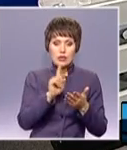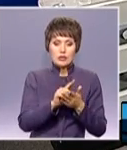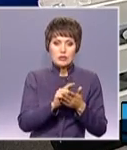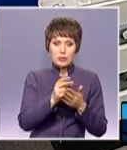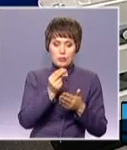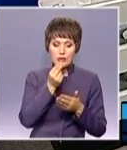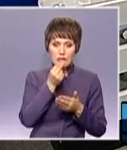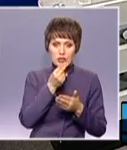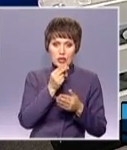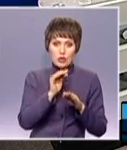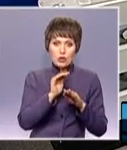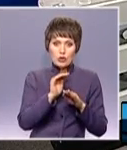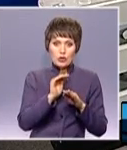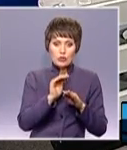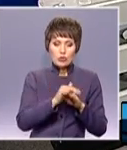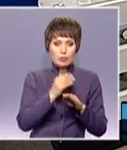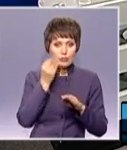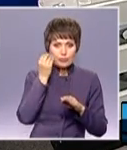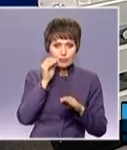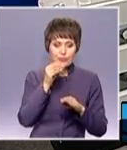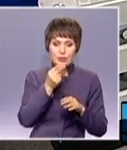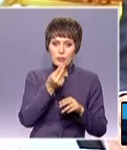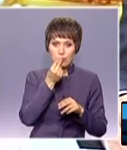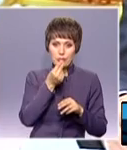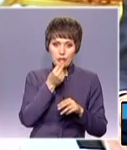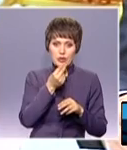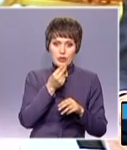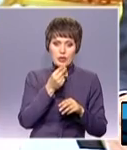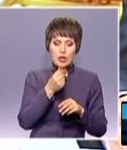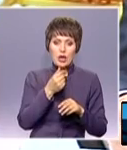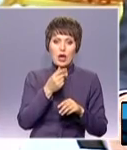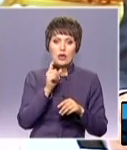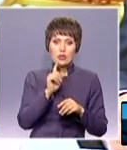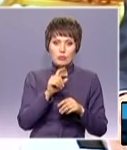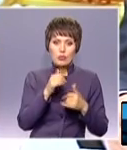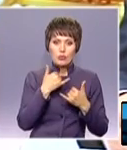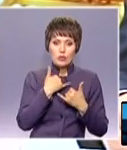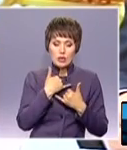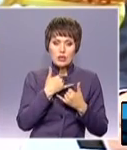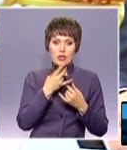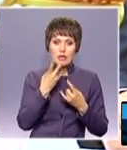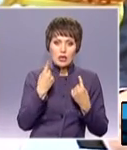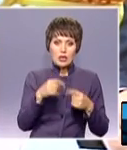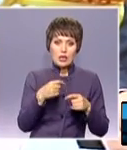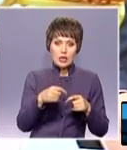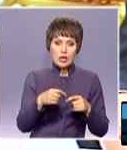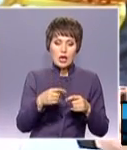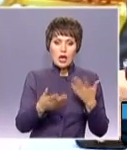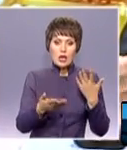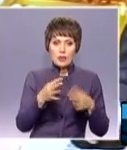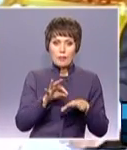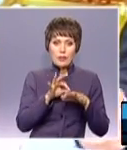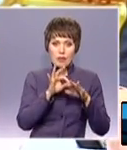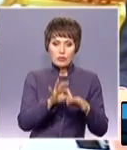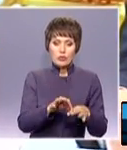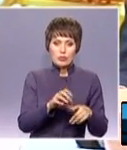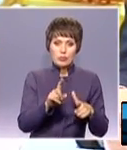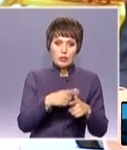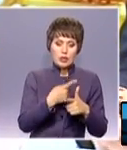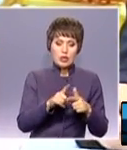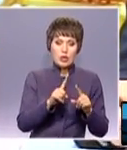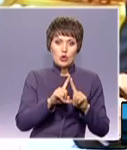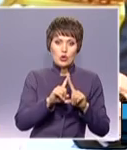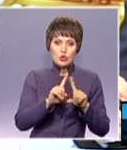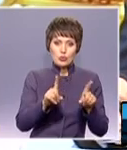питаться доброкачественной пищей. Там у нас на рынке, если мы это на рынке проводим, или же в